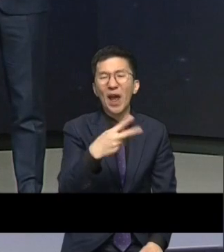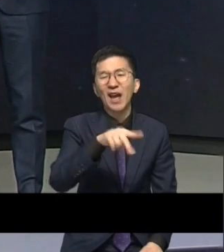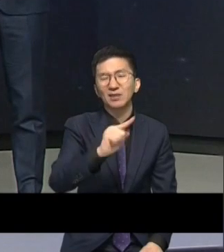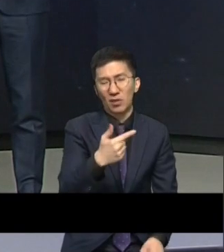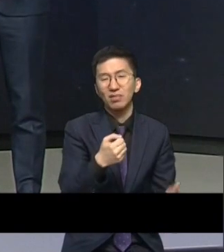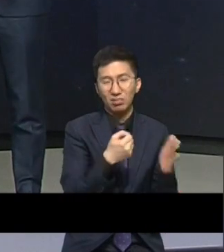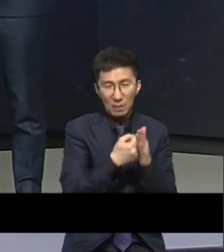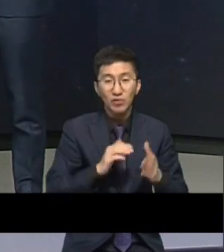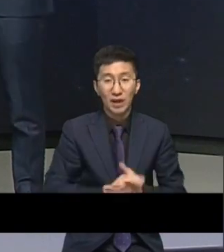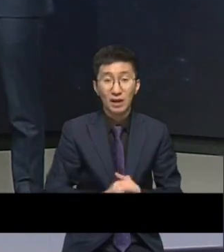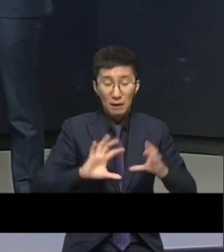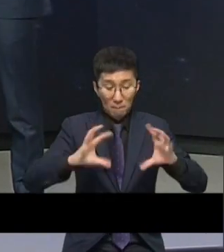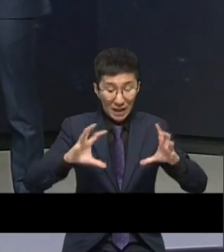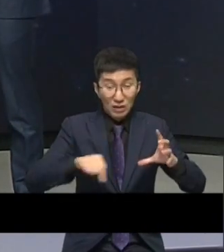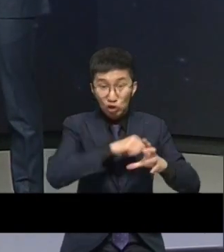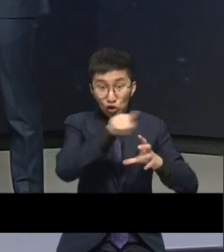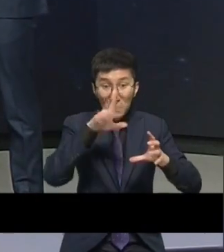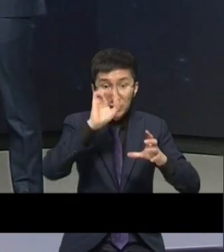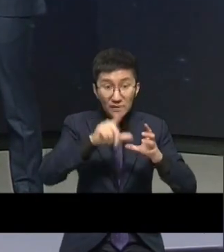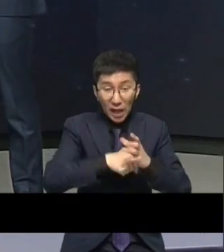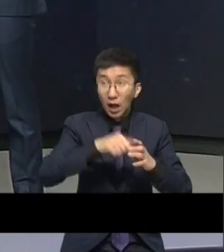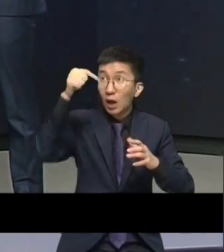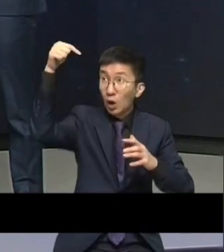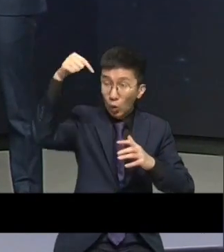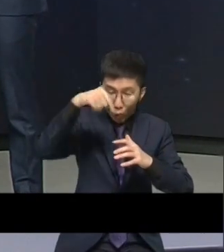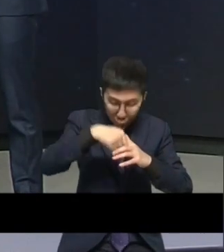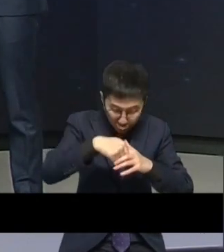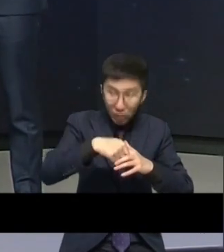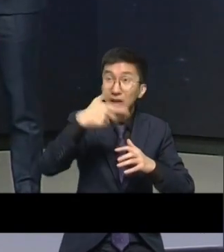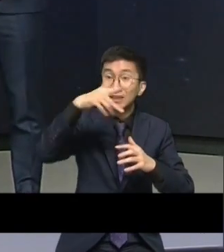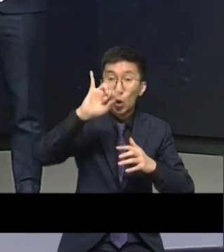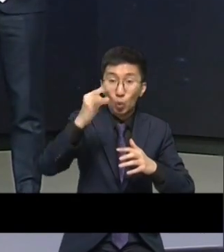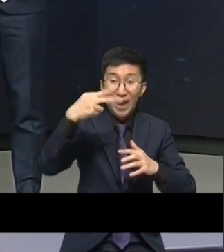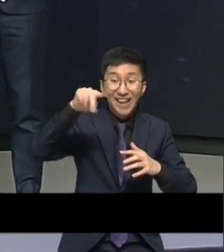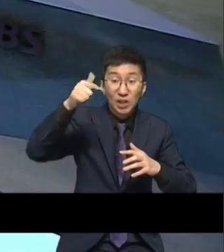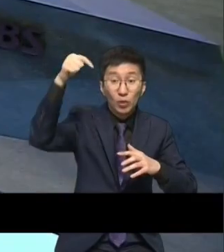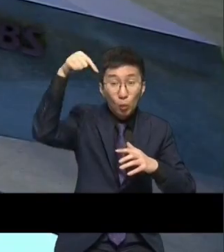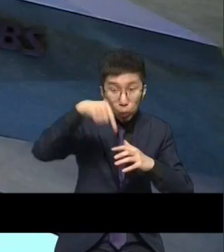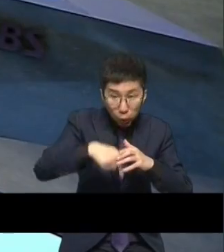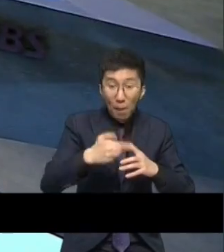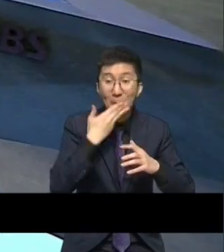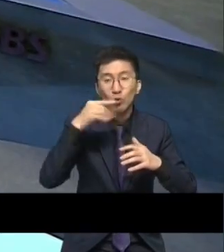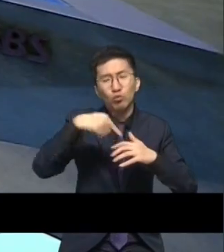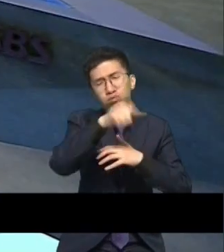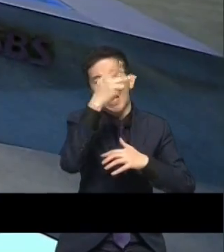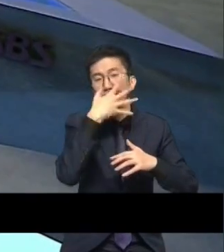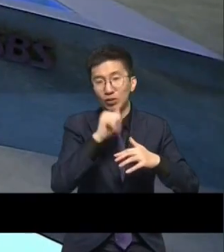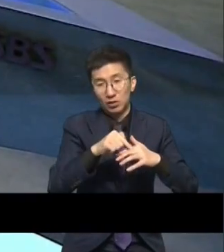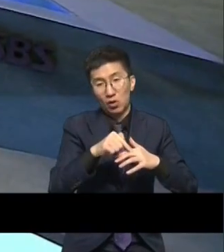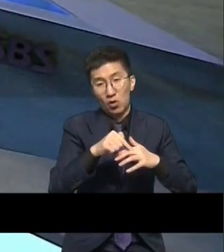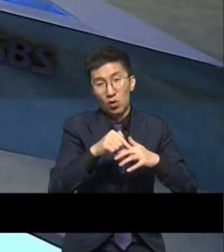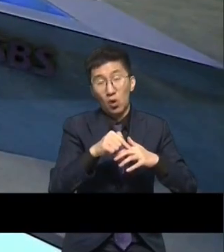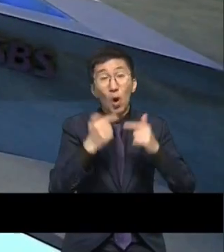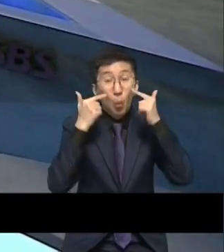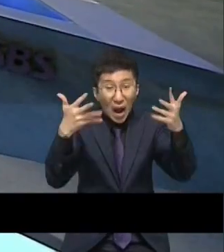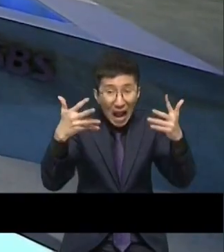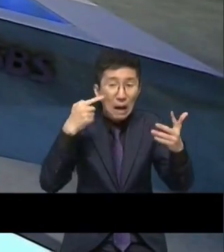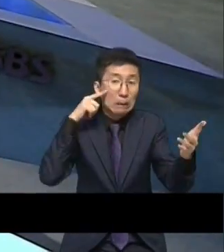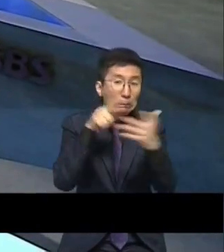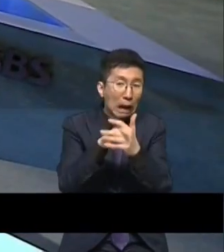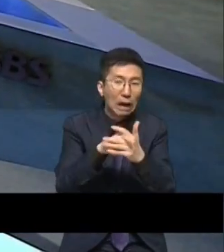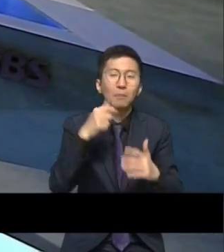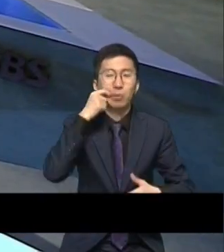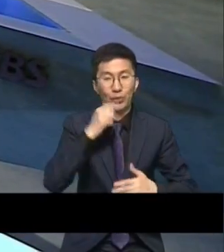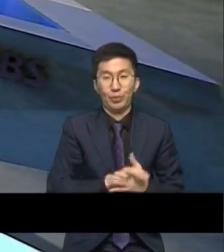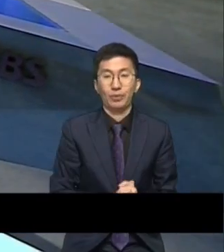대기는 적외선을 흡수하기도 그리고 방출하기도 합니다. 때문에 지구에서 관측하면 정확한 적외선 관측을 할